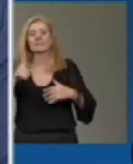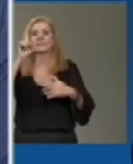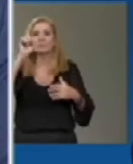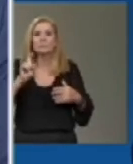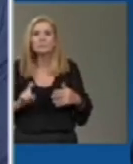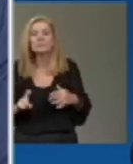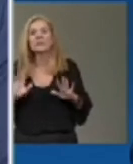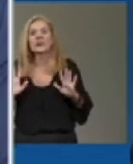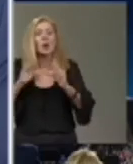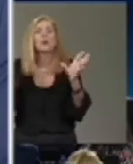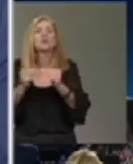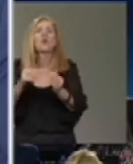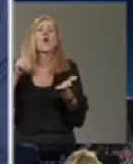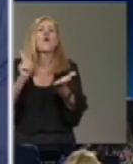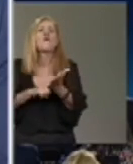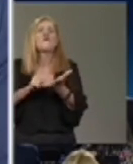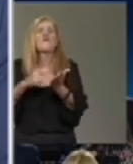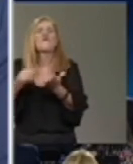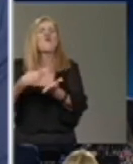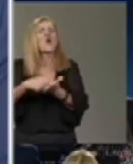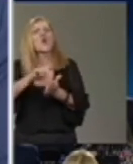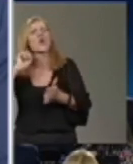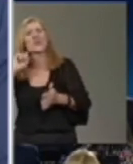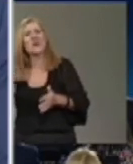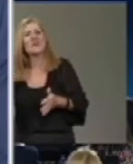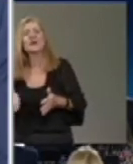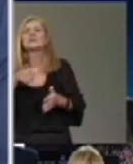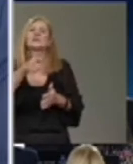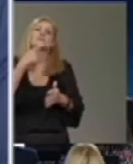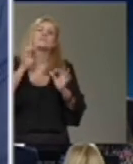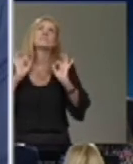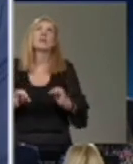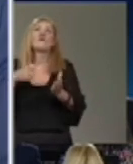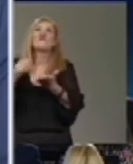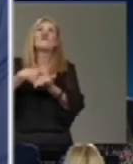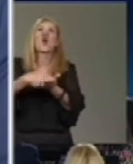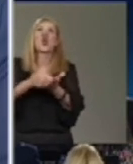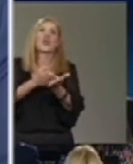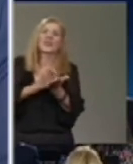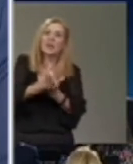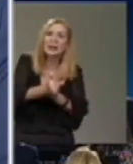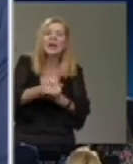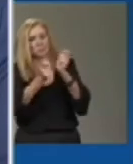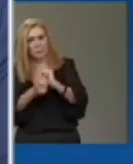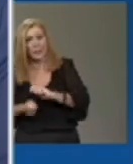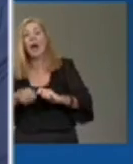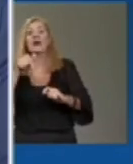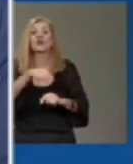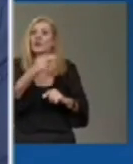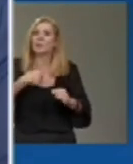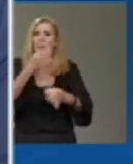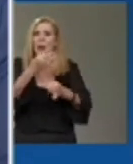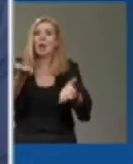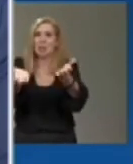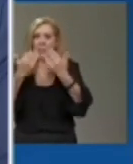των μισθών σστο δημόσιο το οποίο φυσικά συμπεριλαμβάνονται και οι ε εκπαιδευτικοί στο που